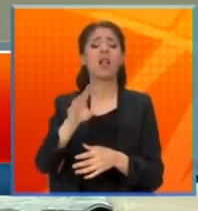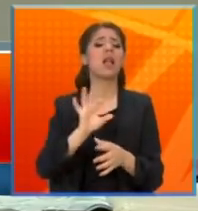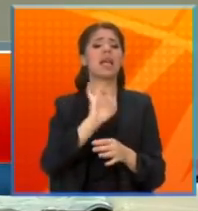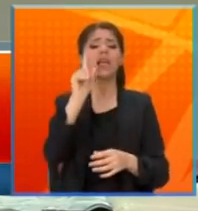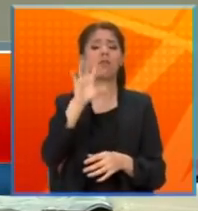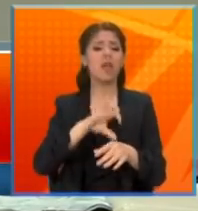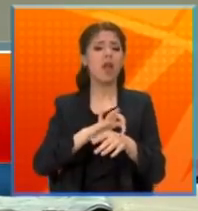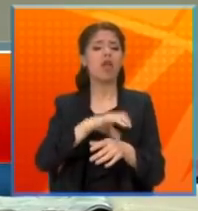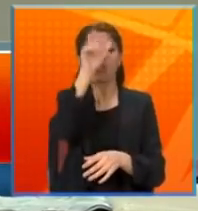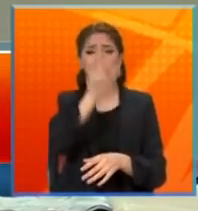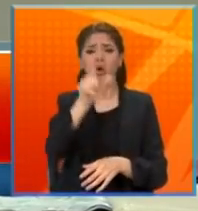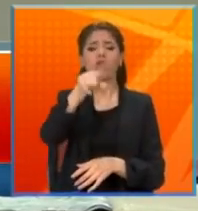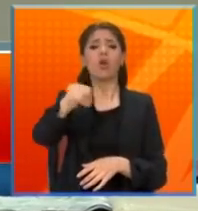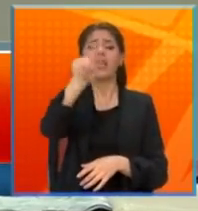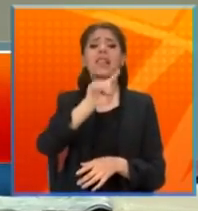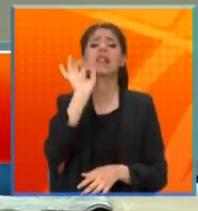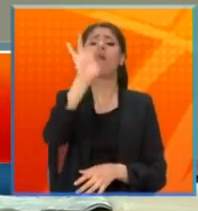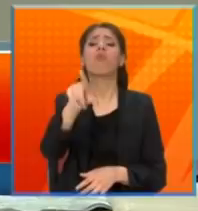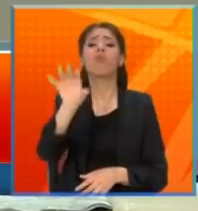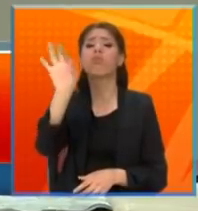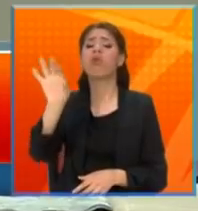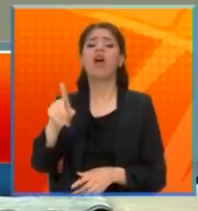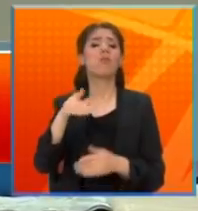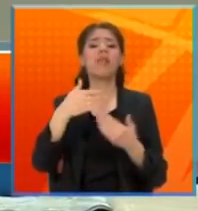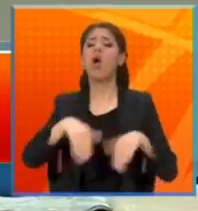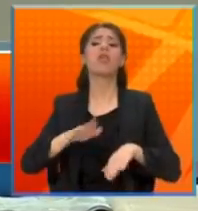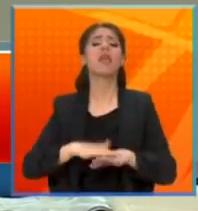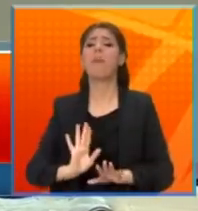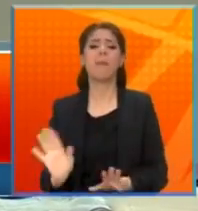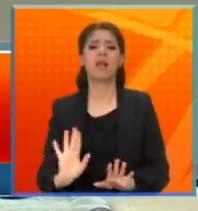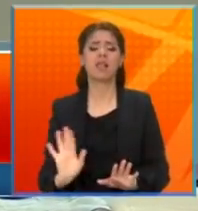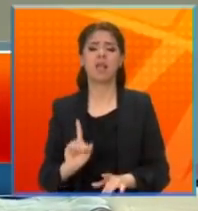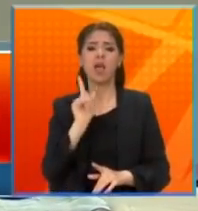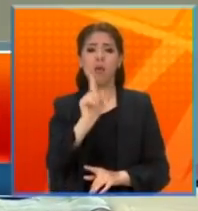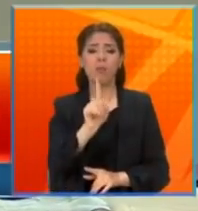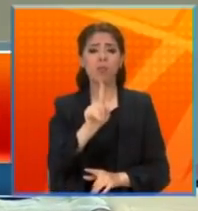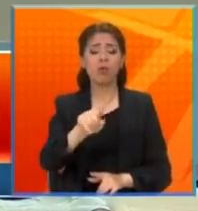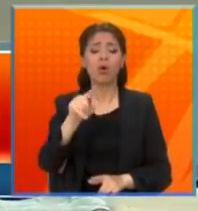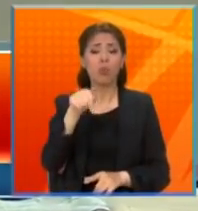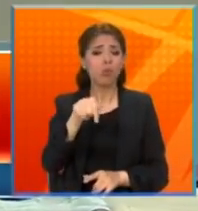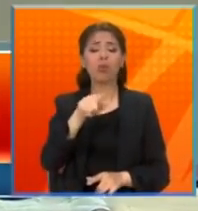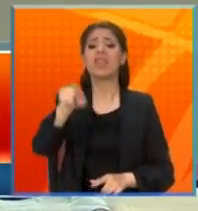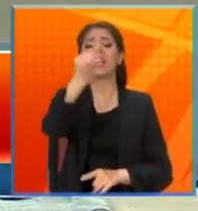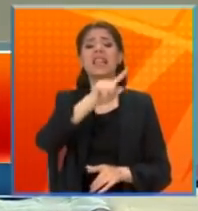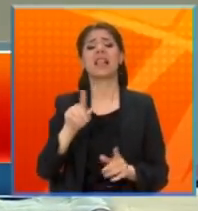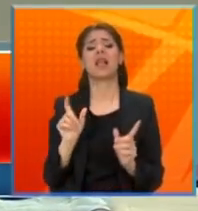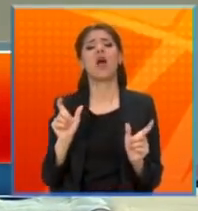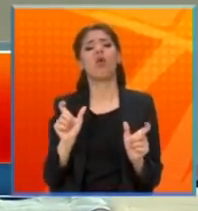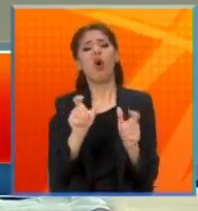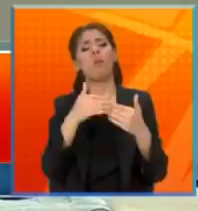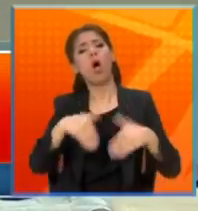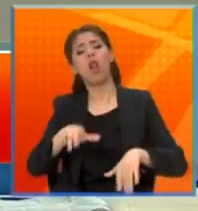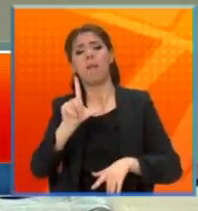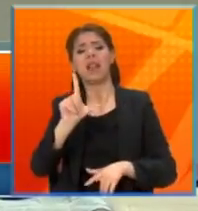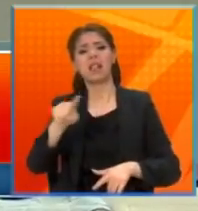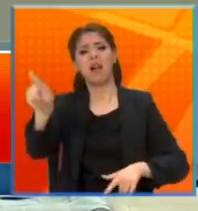hekim virüsün size bulaşmasını önleyemez. Bunu siz önleyebilirsiniz.